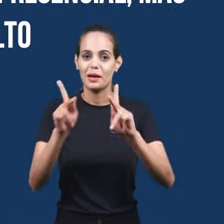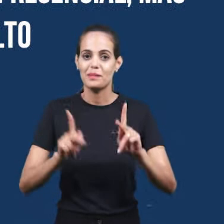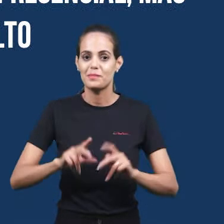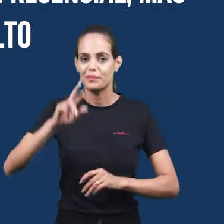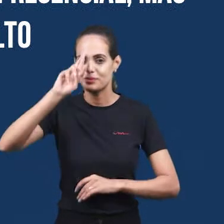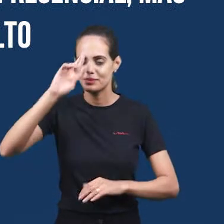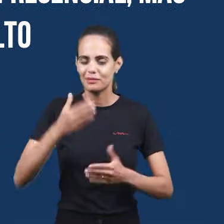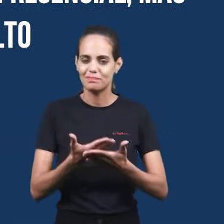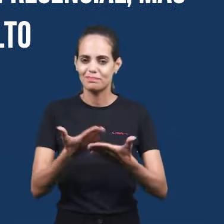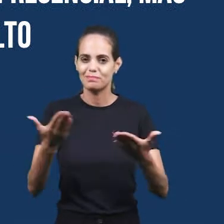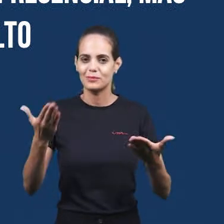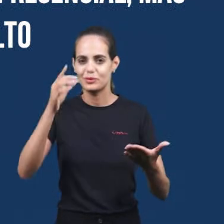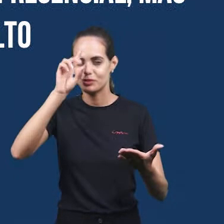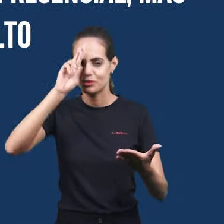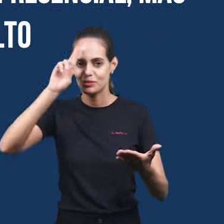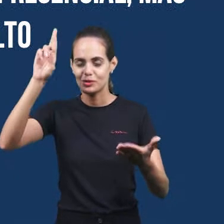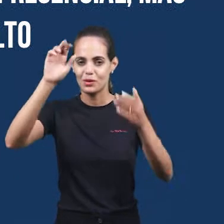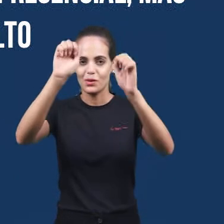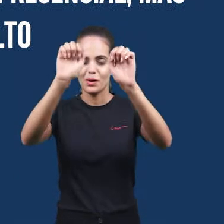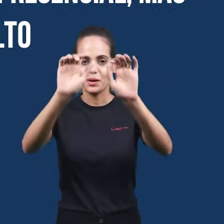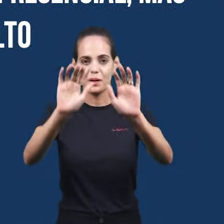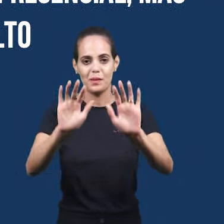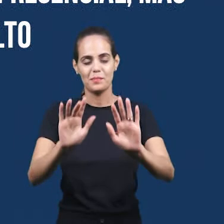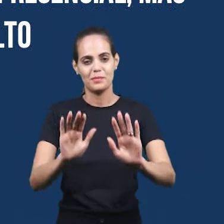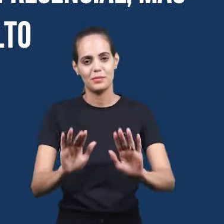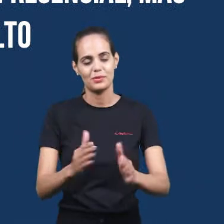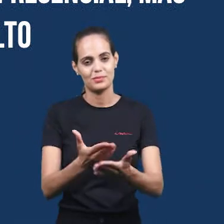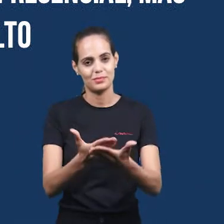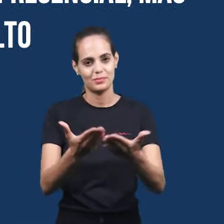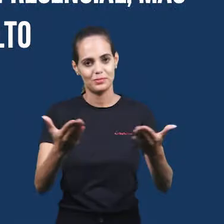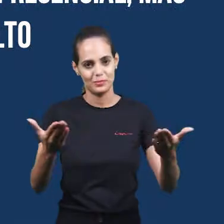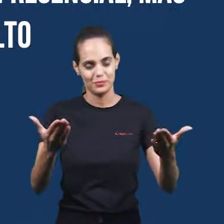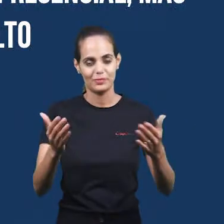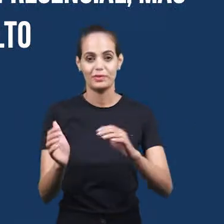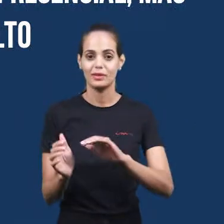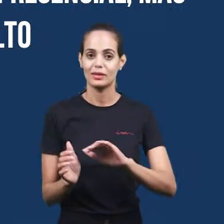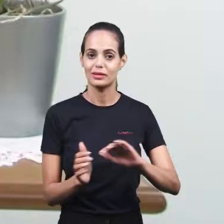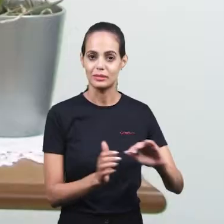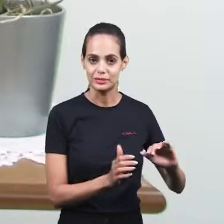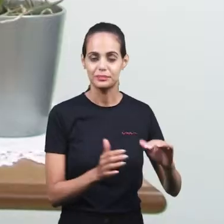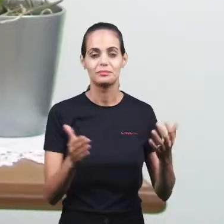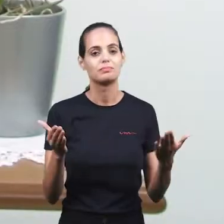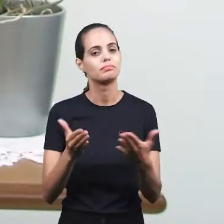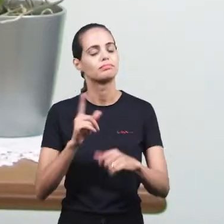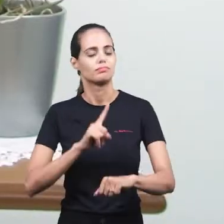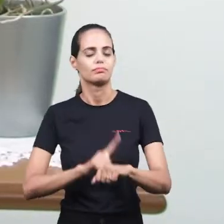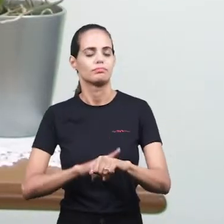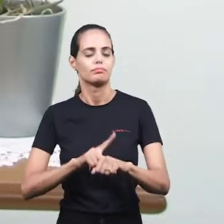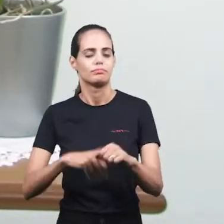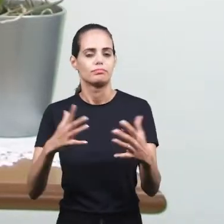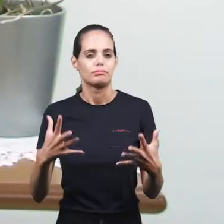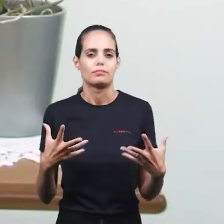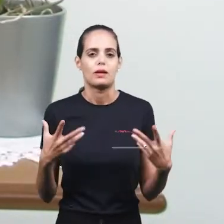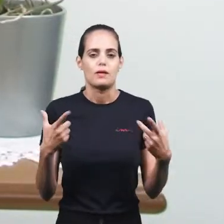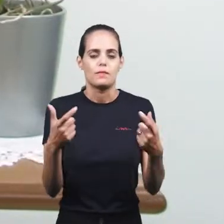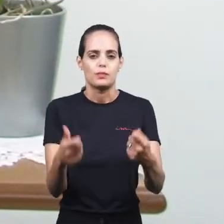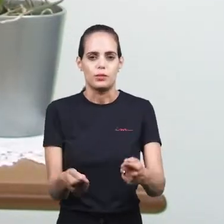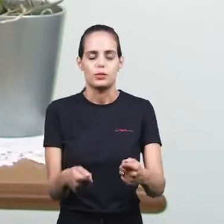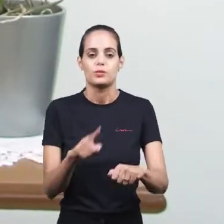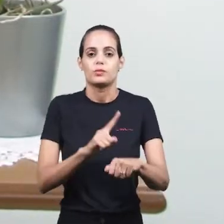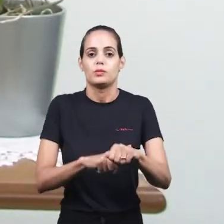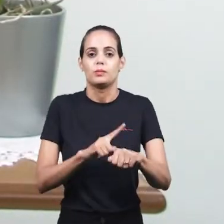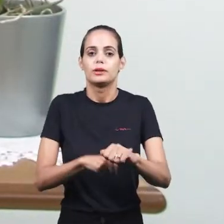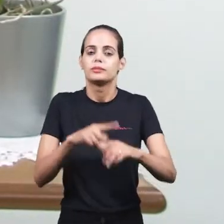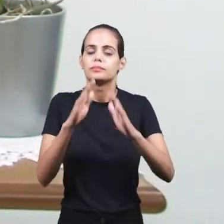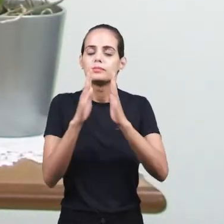этом служении на Ютубе мы далеки друг от друга, но мир Божий царствует в наших сердцах. Мир Господа